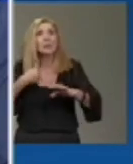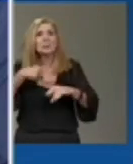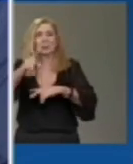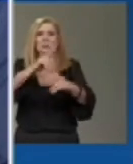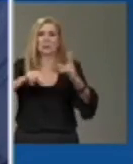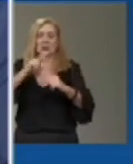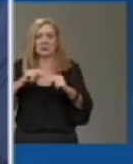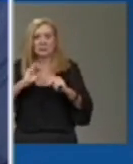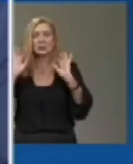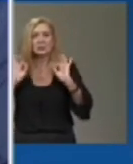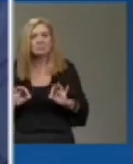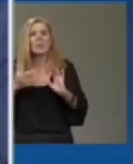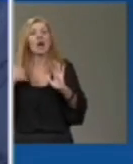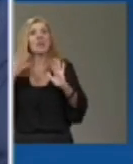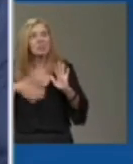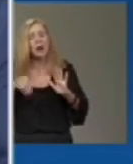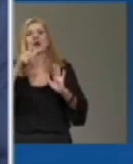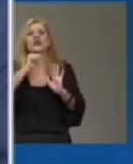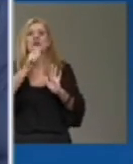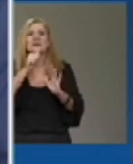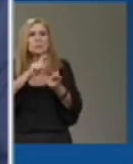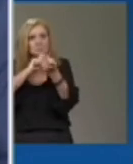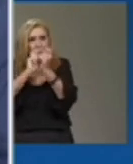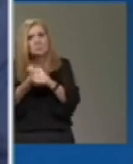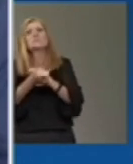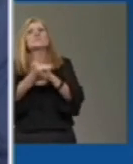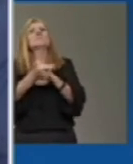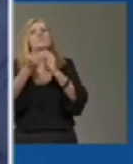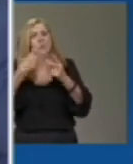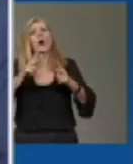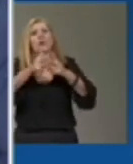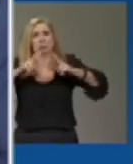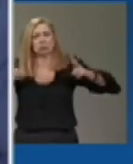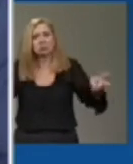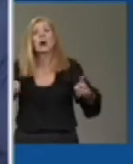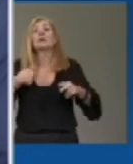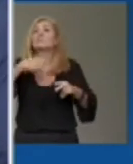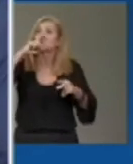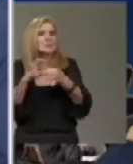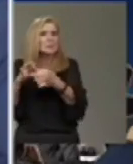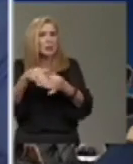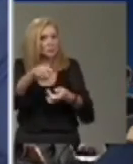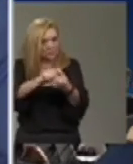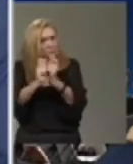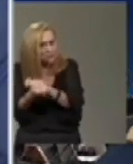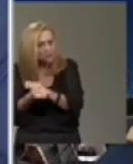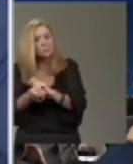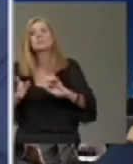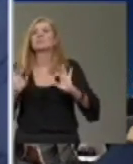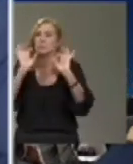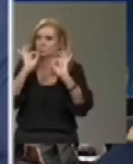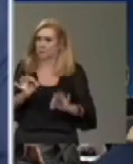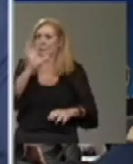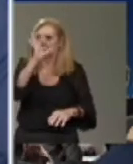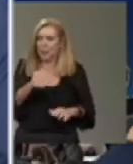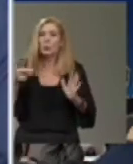εκπαιδευτικούς κύριε τσίτση πολλά προβλήματα και με την στέγασή τους διάβασα πριν από λίγο ένα άρθρο και ε από την